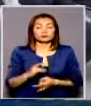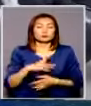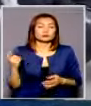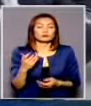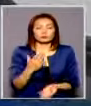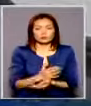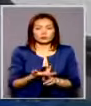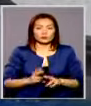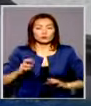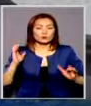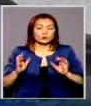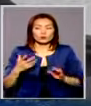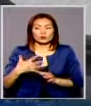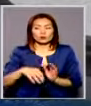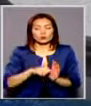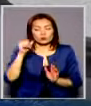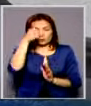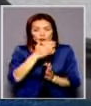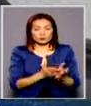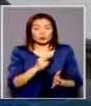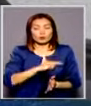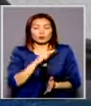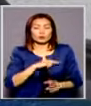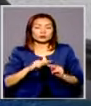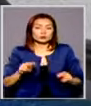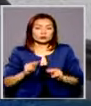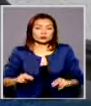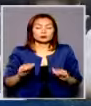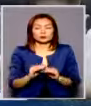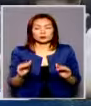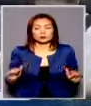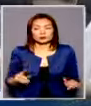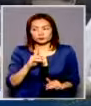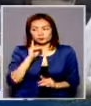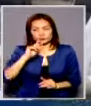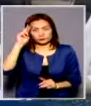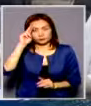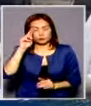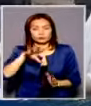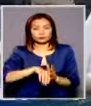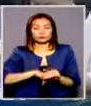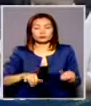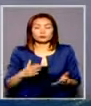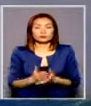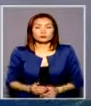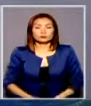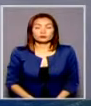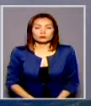аталып жатқан университетте 56 жыл еңбек еткен ұлағатты ұстаздың шәкірттері жас ғалымдардың қатарын көбейтуде.